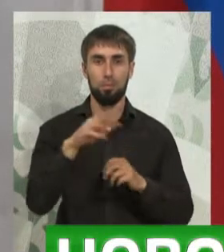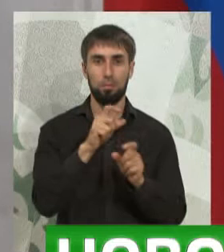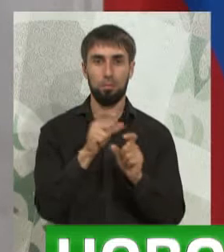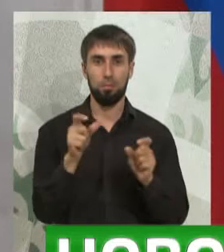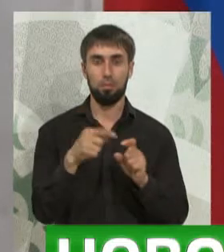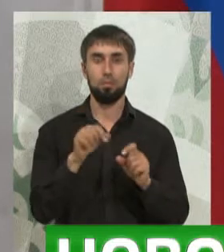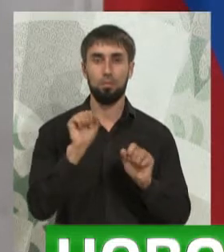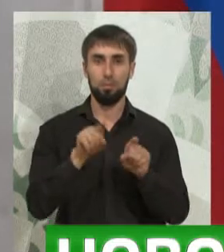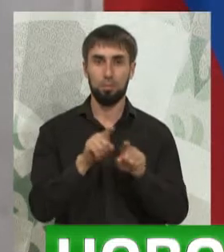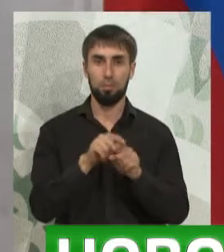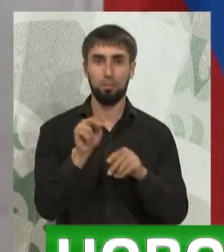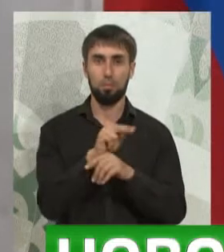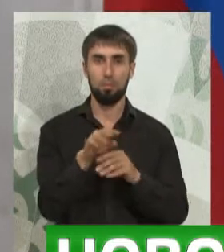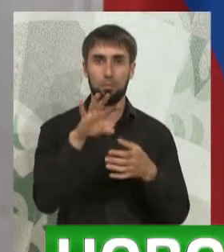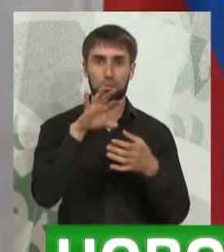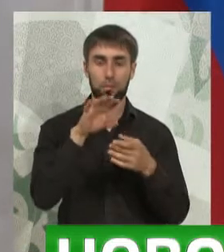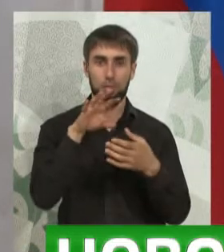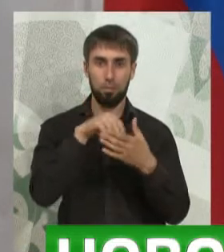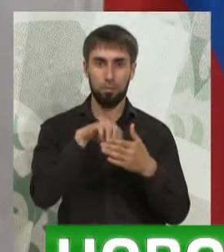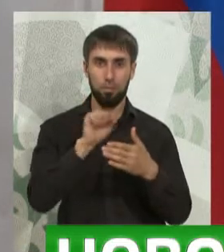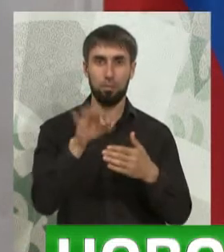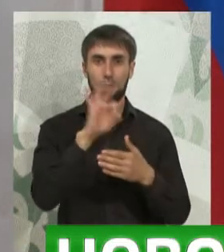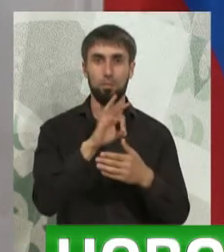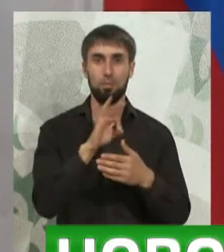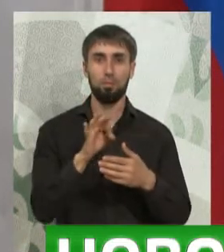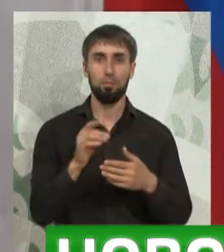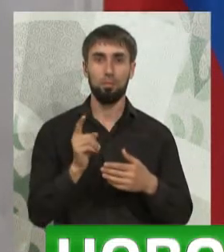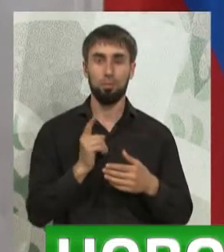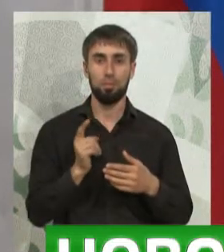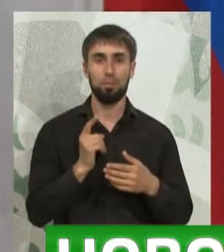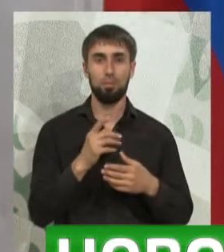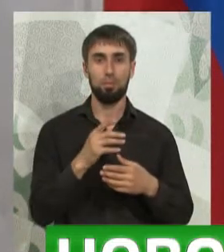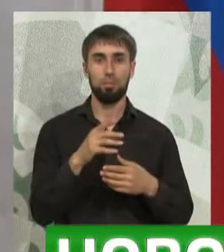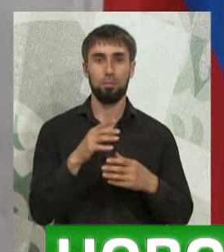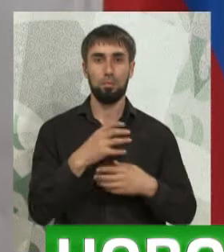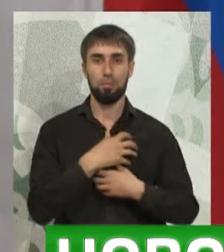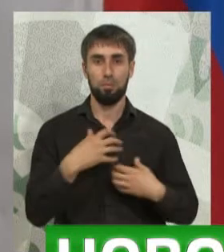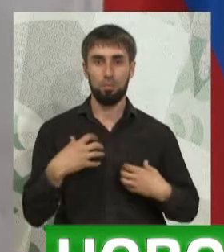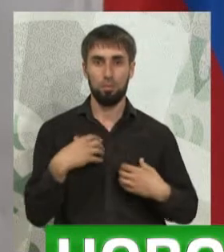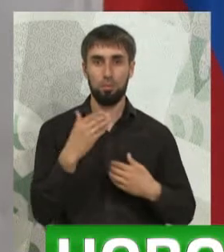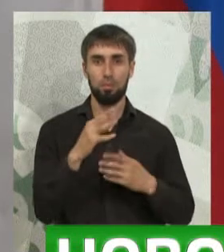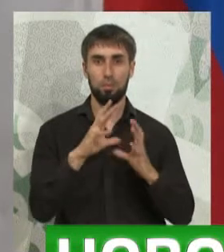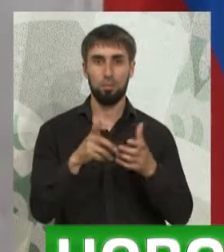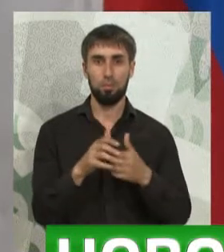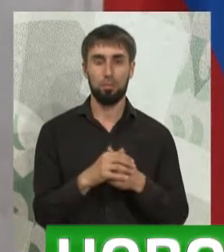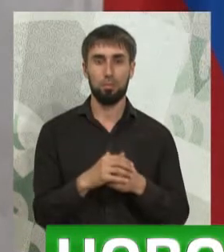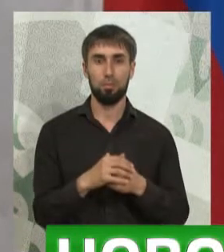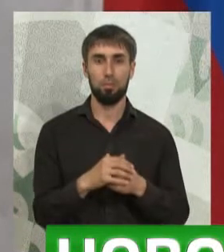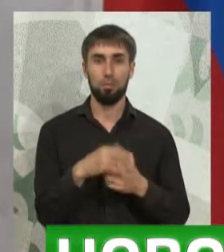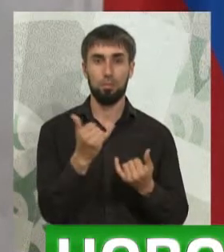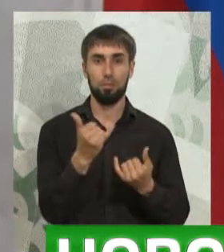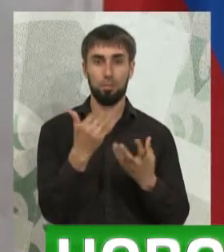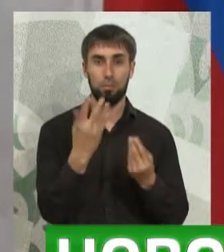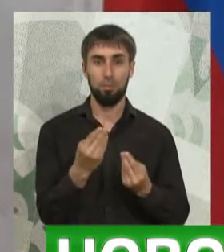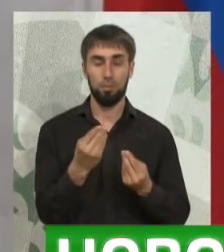же я бы внесла бы поправку по охране животного мира, которая тоже является немаловажной поправкой, поскольку на сегодняшний